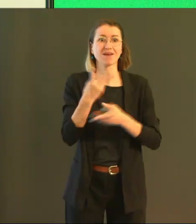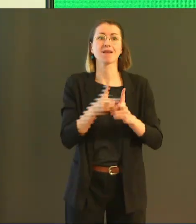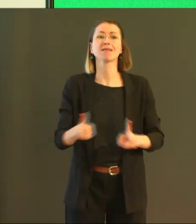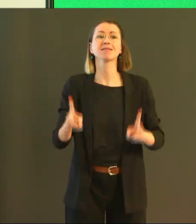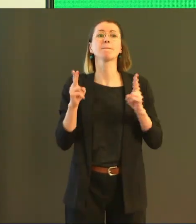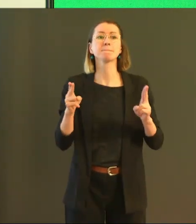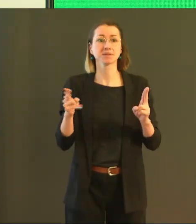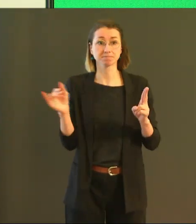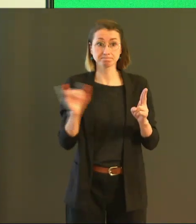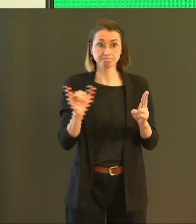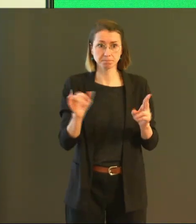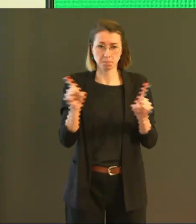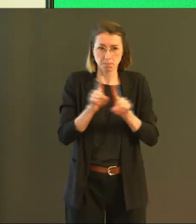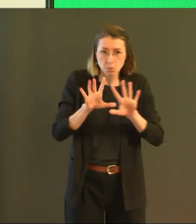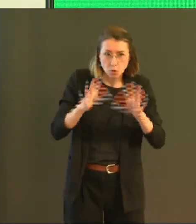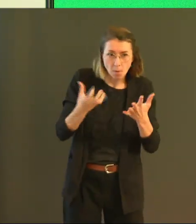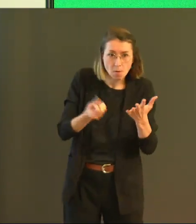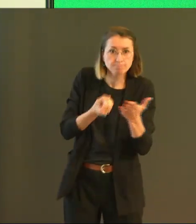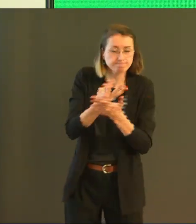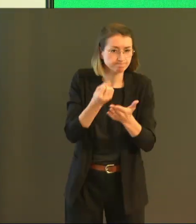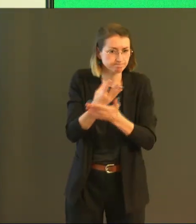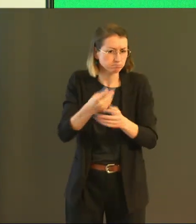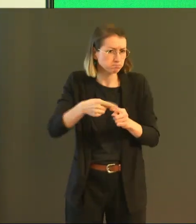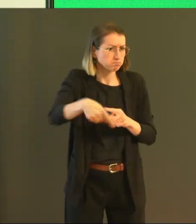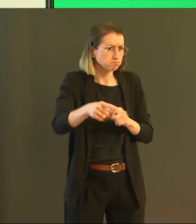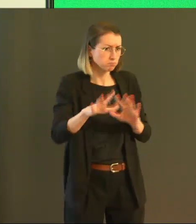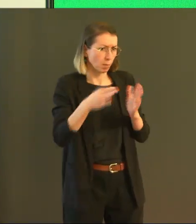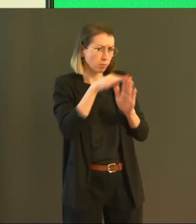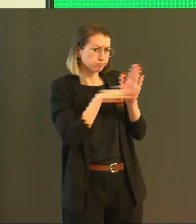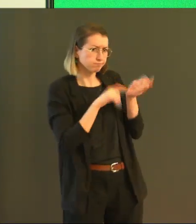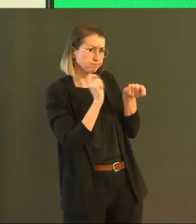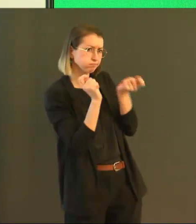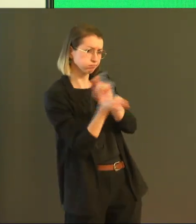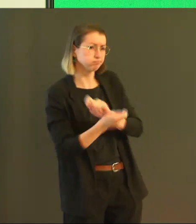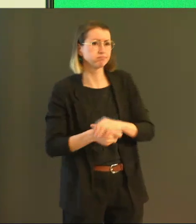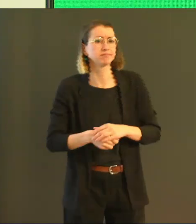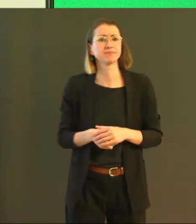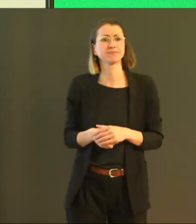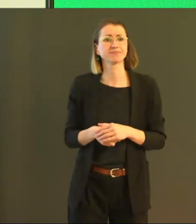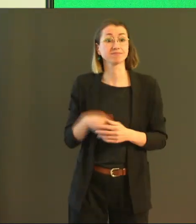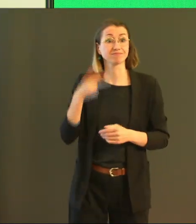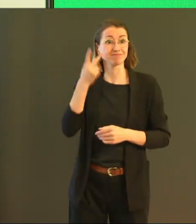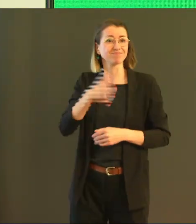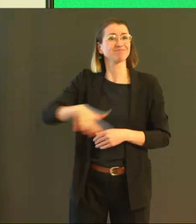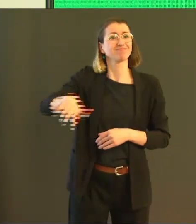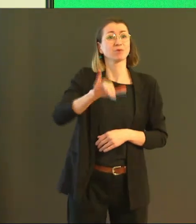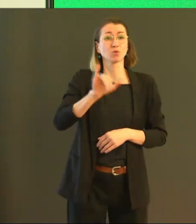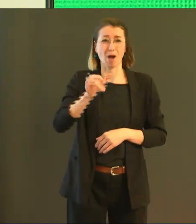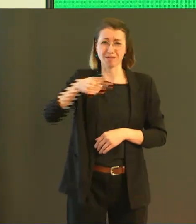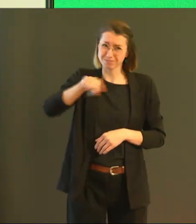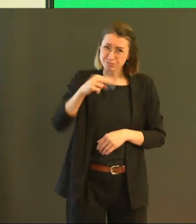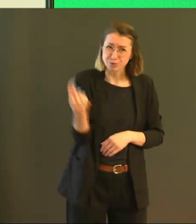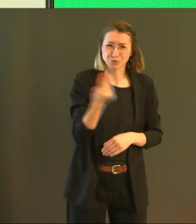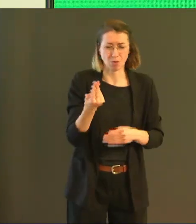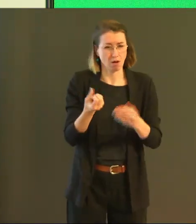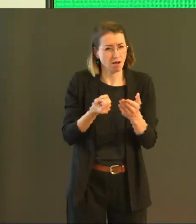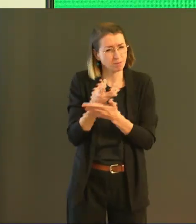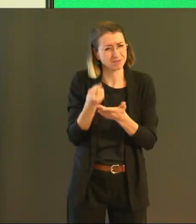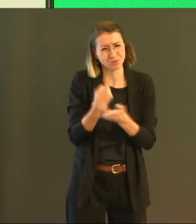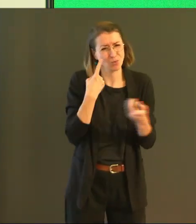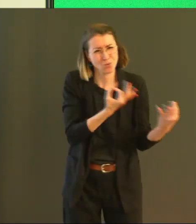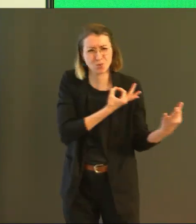réalité il y à un mouvement très clair qui est observé dans ce besoin d'information vous avez